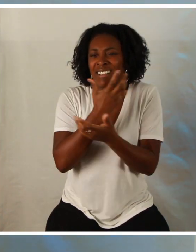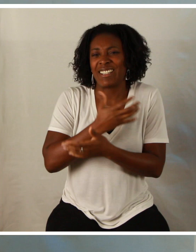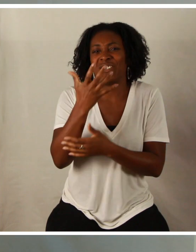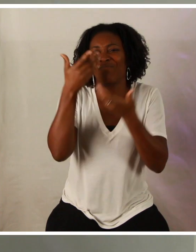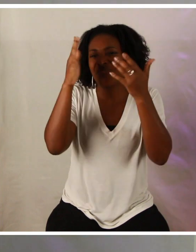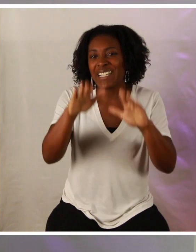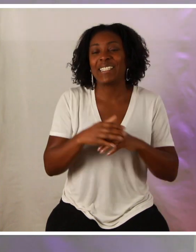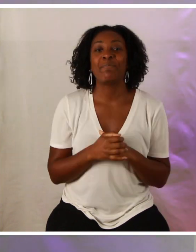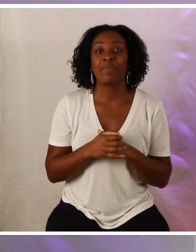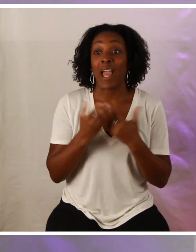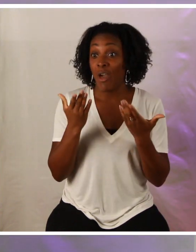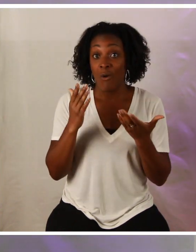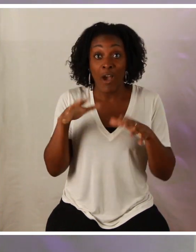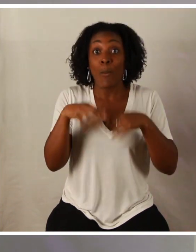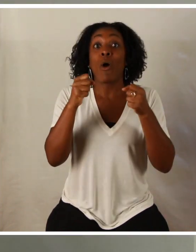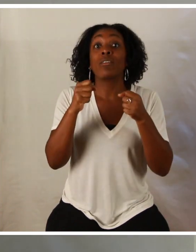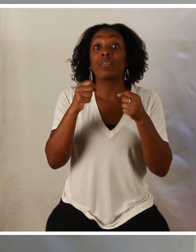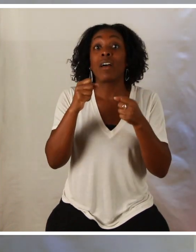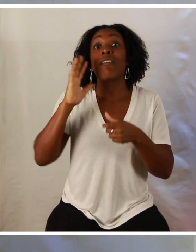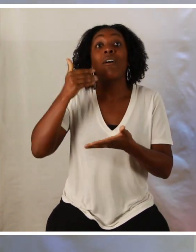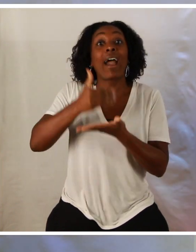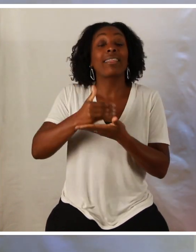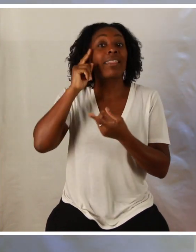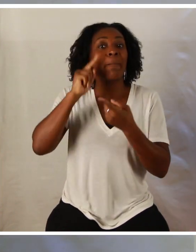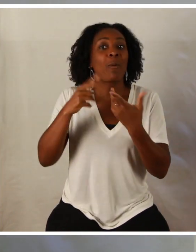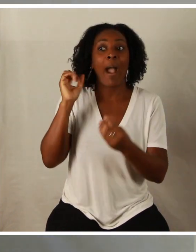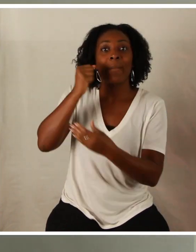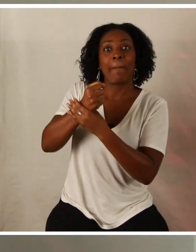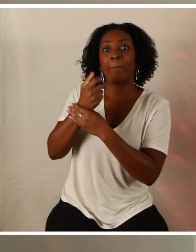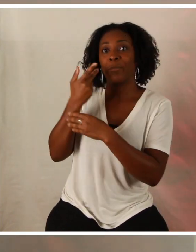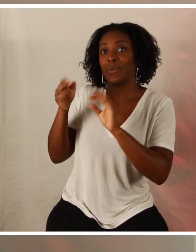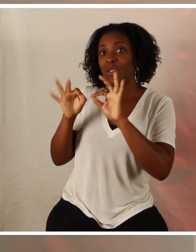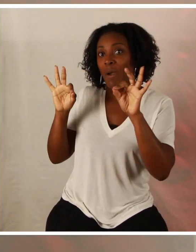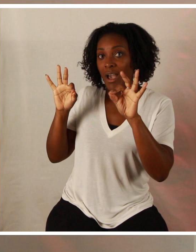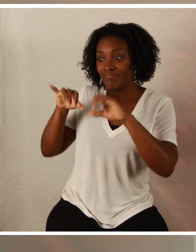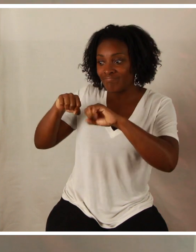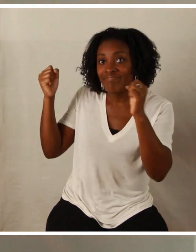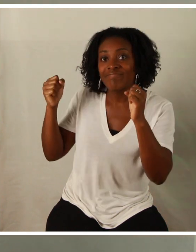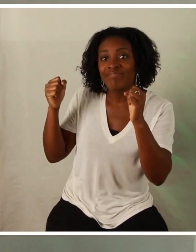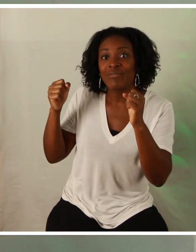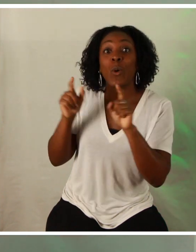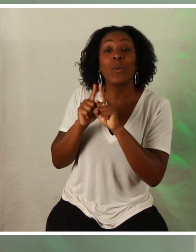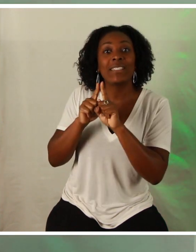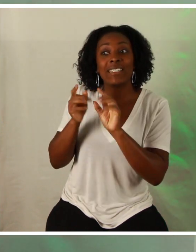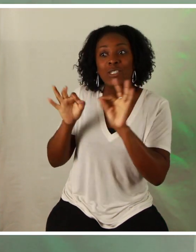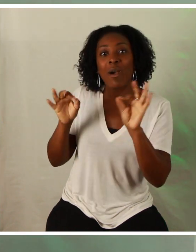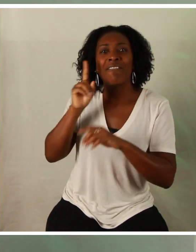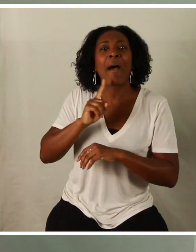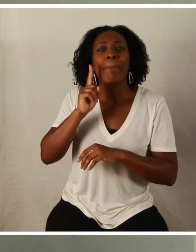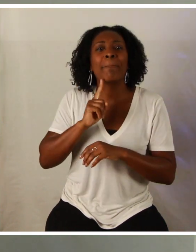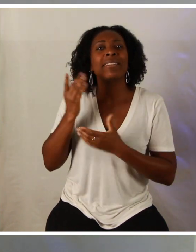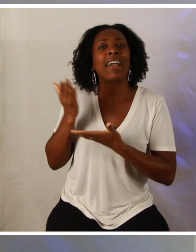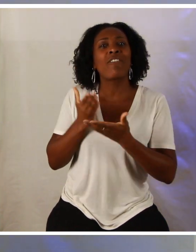on s'était arrêté avant. C'était l'histoire d'Abraham et plus particulièrement l'histoire d'Agar. Donc, on la